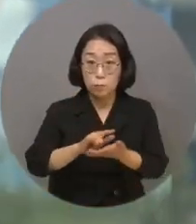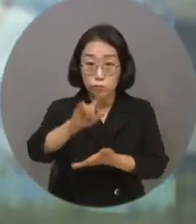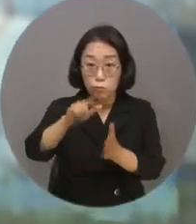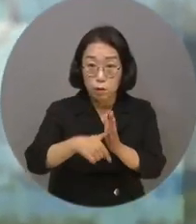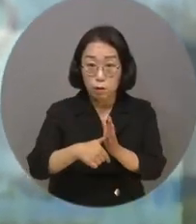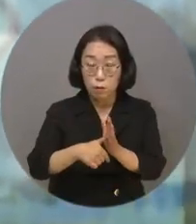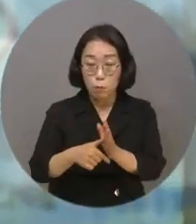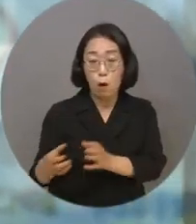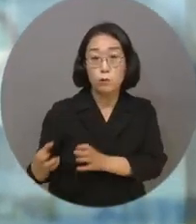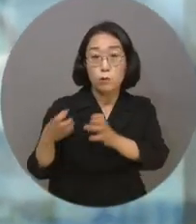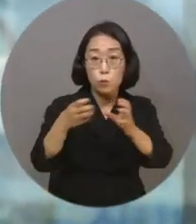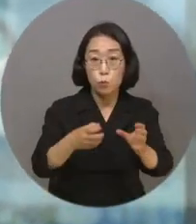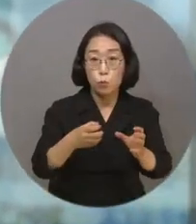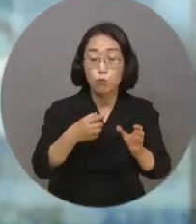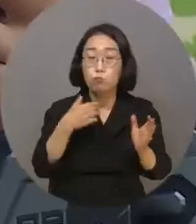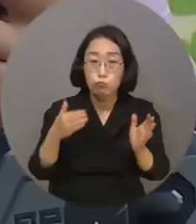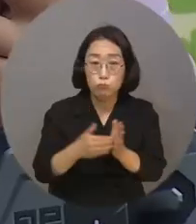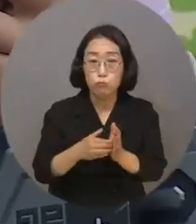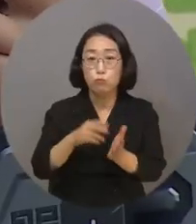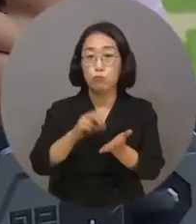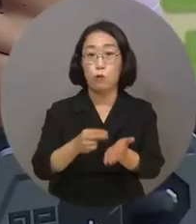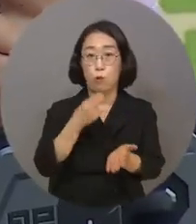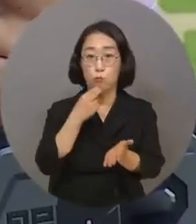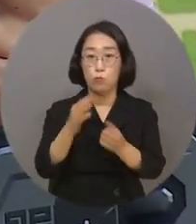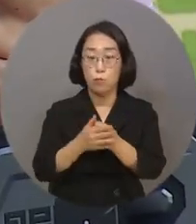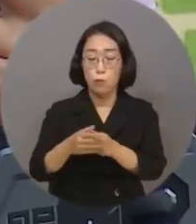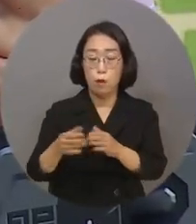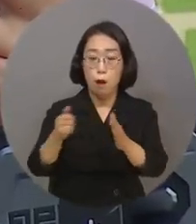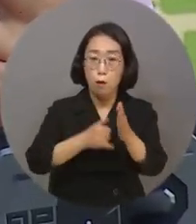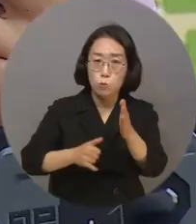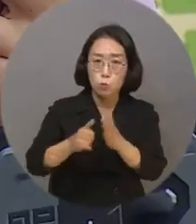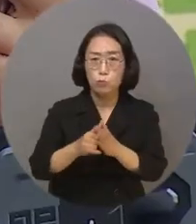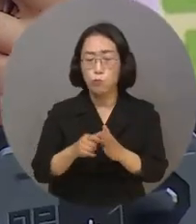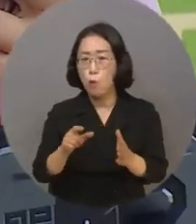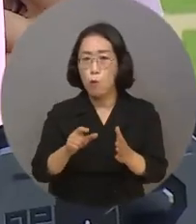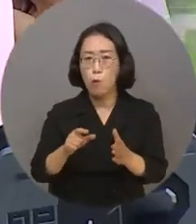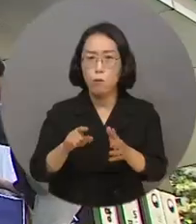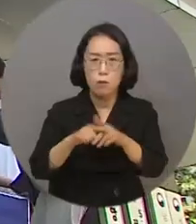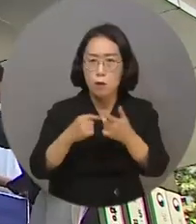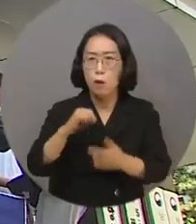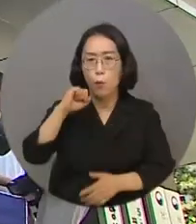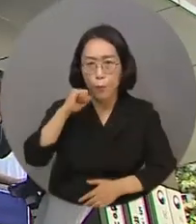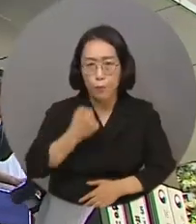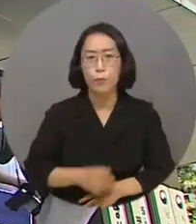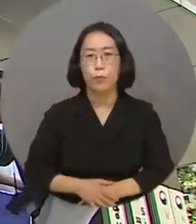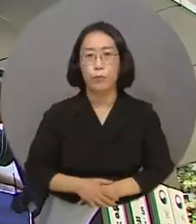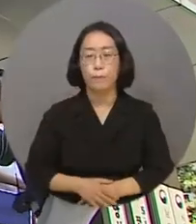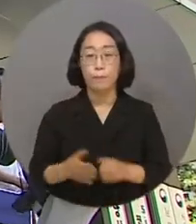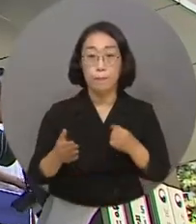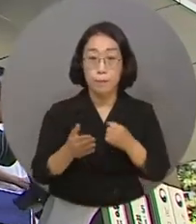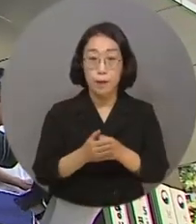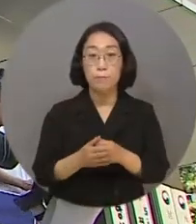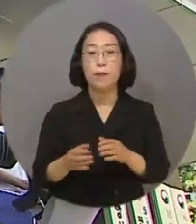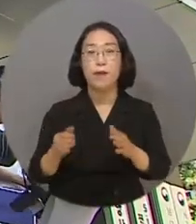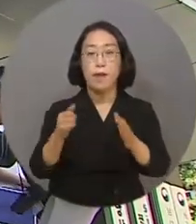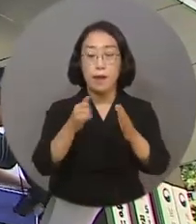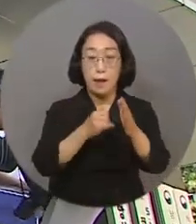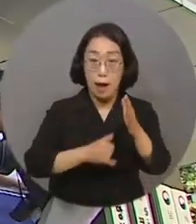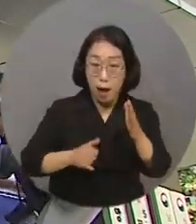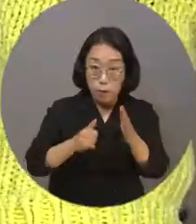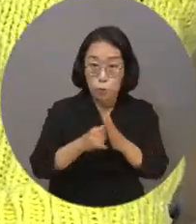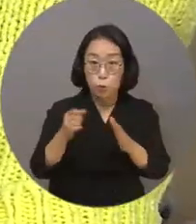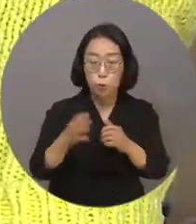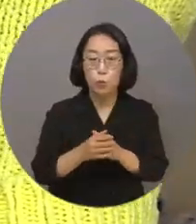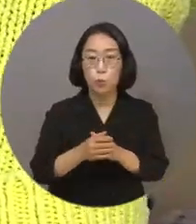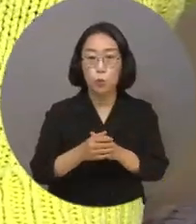이용했을 때 역시 문제가 없었기 때문에 신씨와 가족들은 더욱 황당했습니다 이에 신씨와 장애인 단체